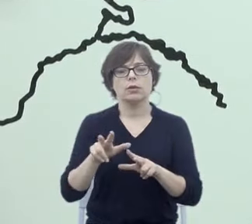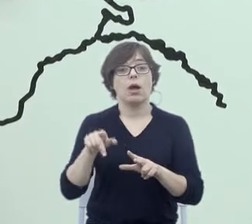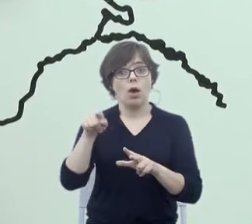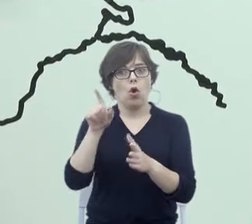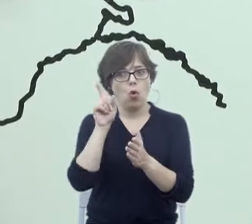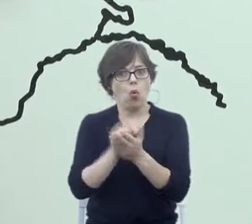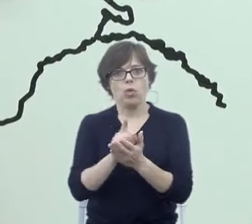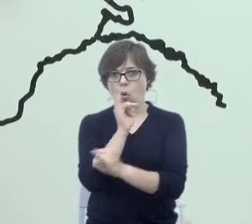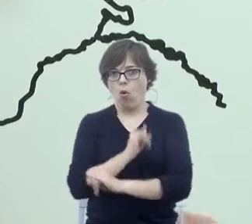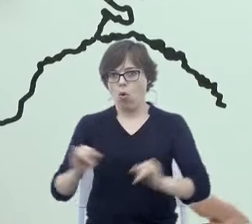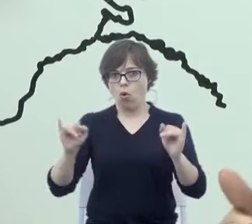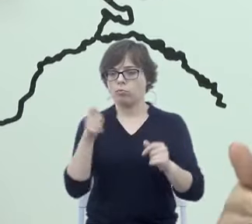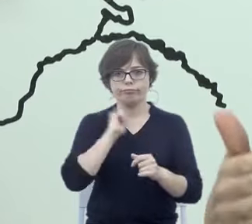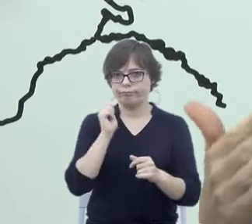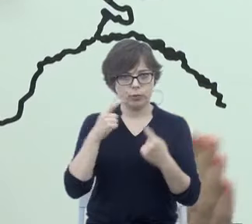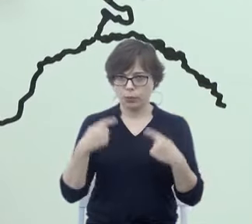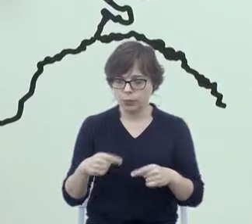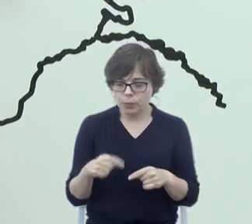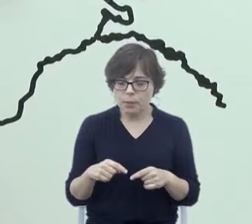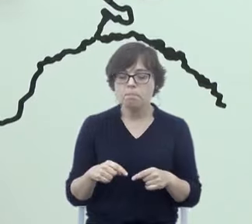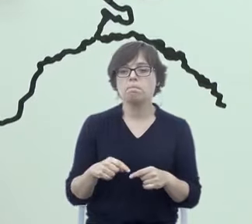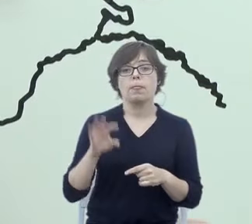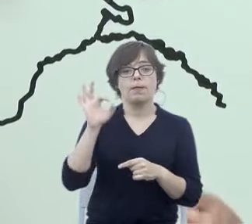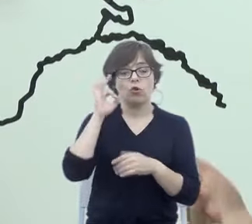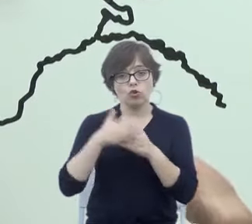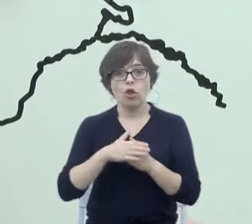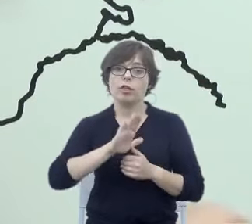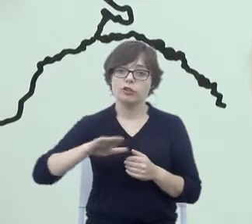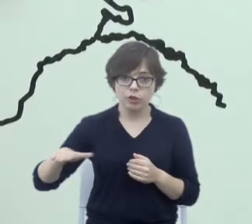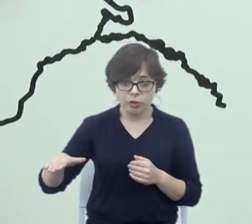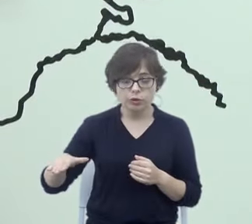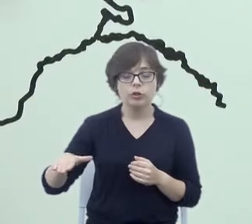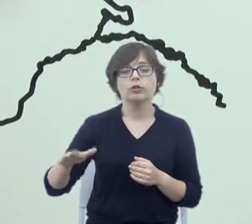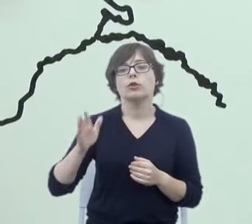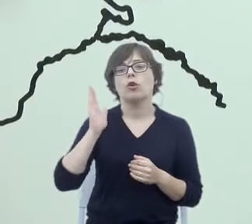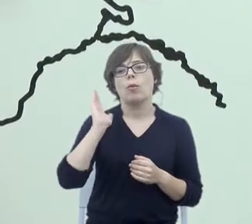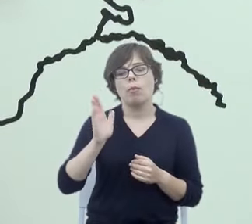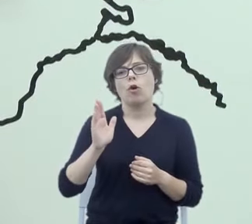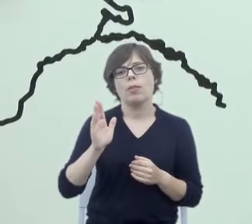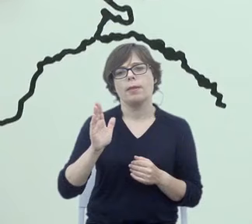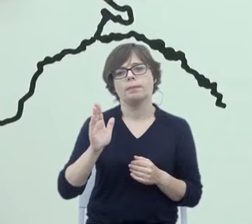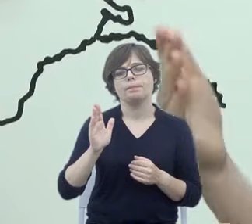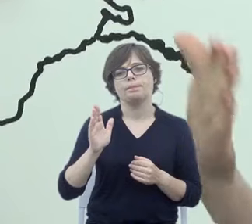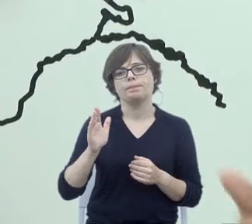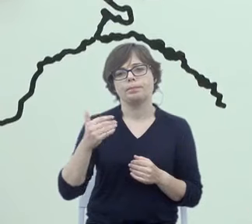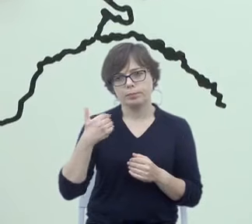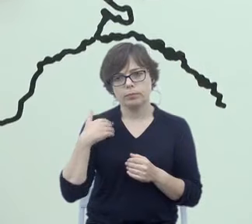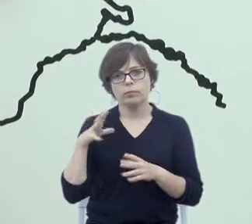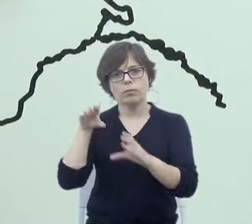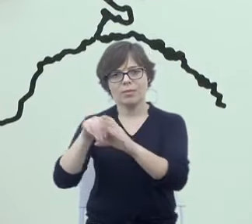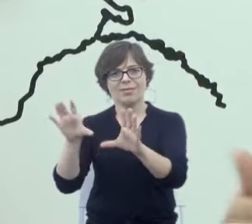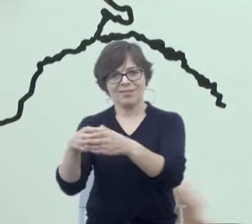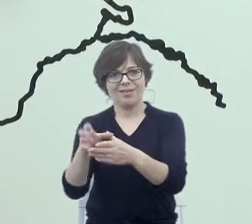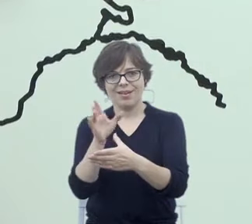ocalał z pogromu. Jego żona i dzieci następnie były umieszczone w getcie i